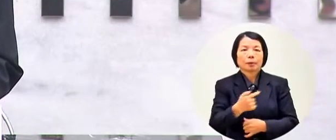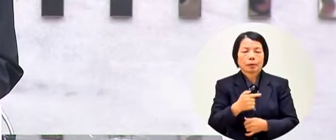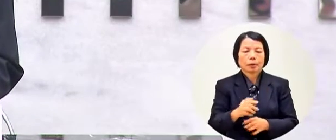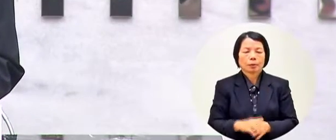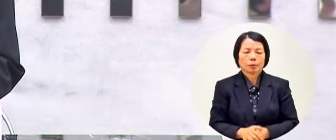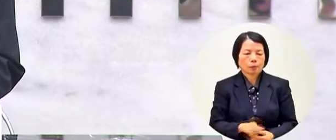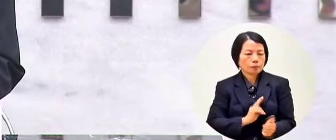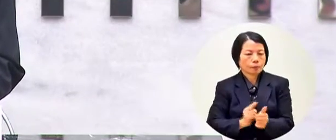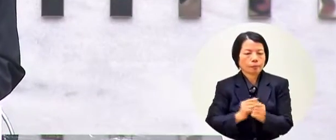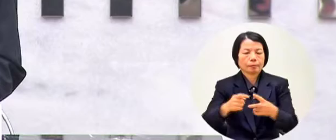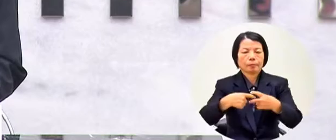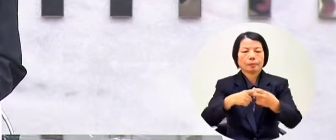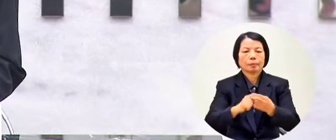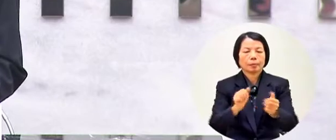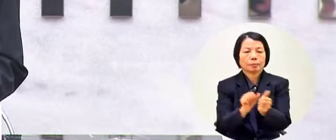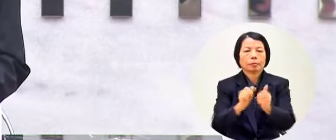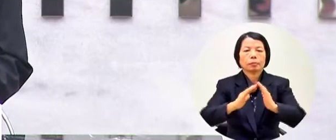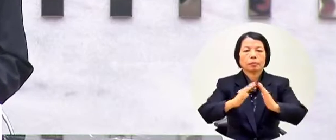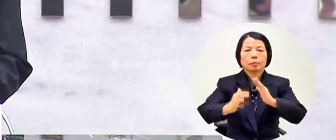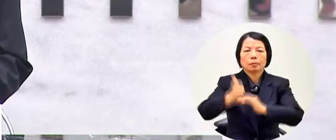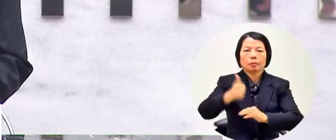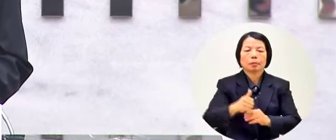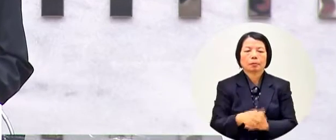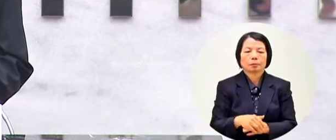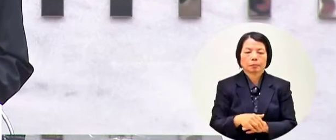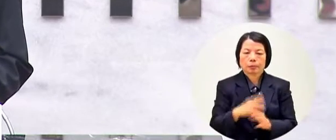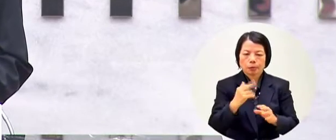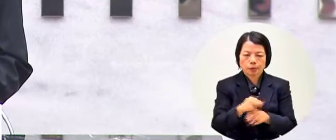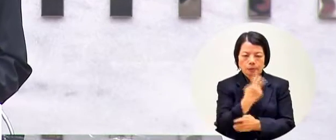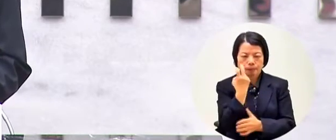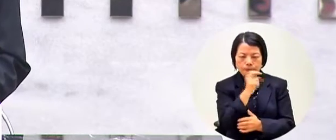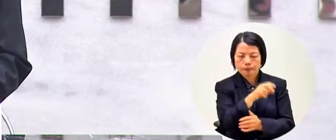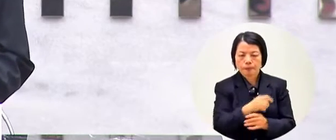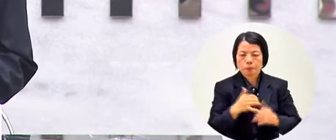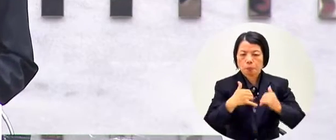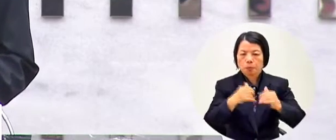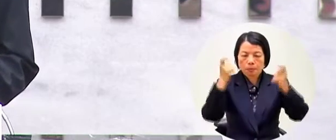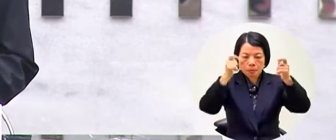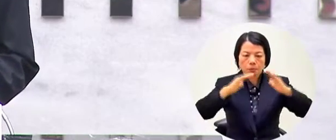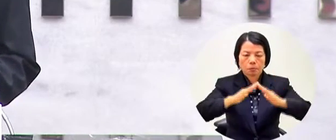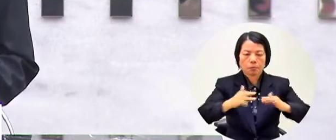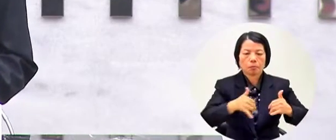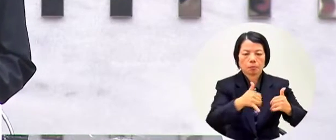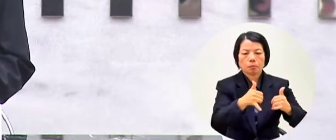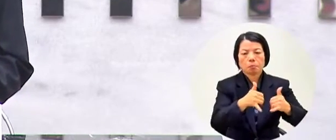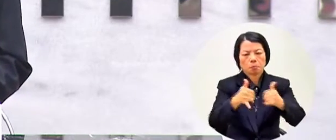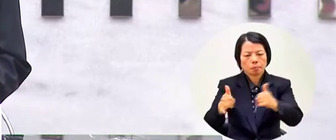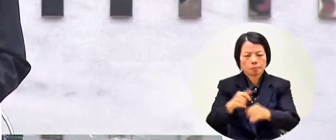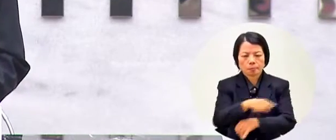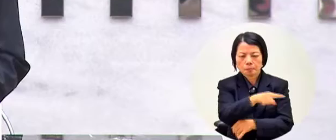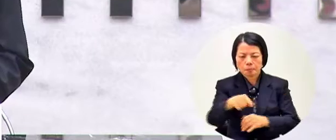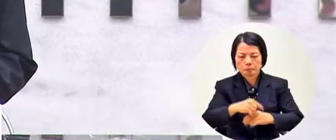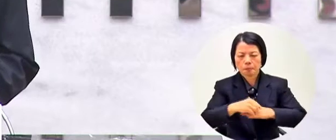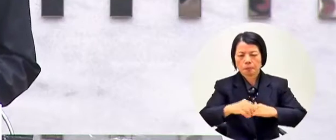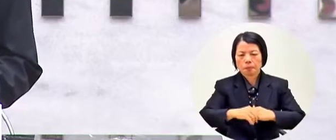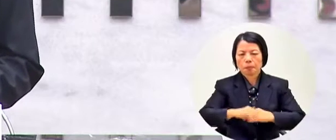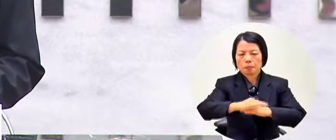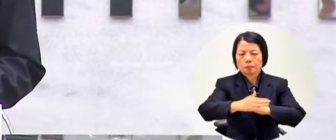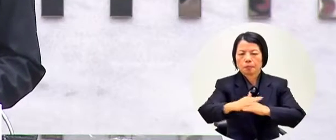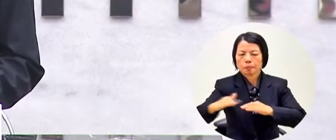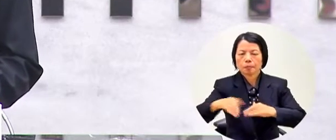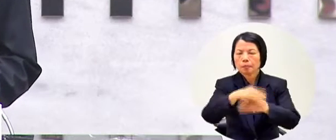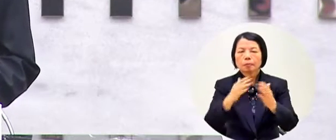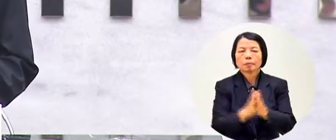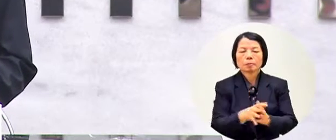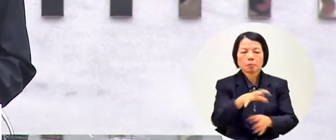长专责督导全市的道路工程，并加强查核管线挖埋的思路